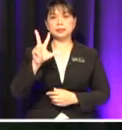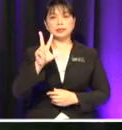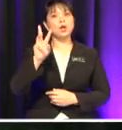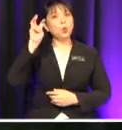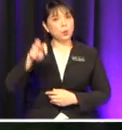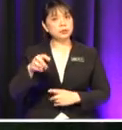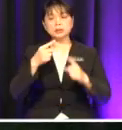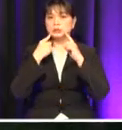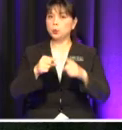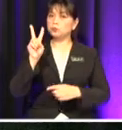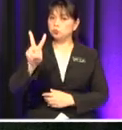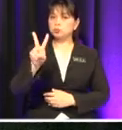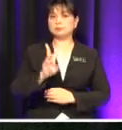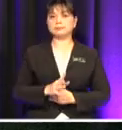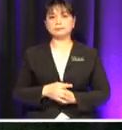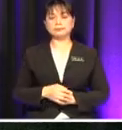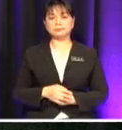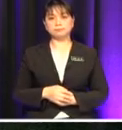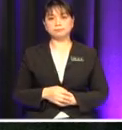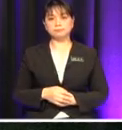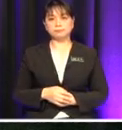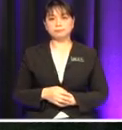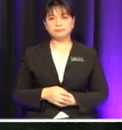wajib jawab dua jadi